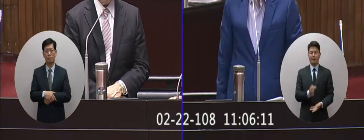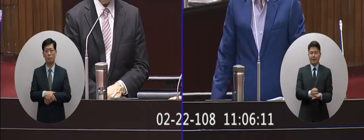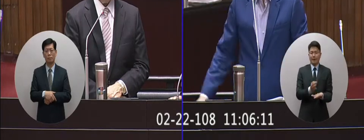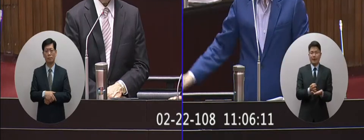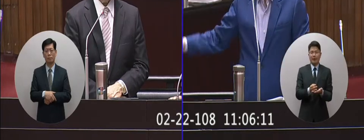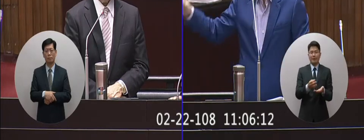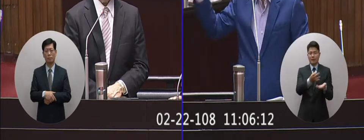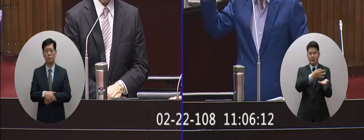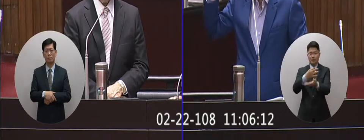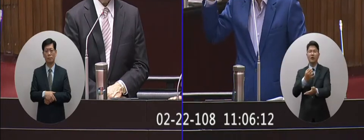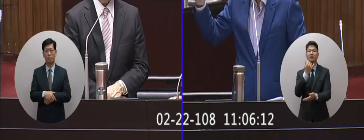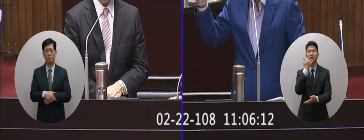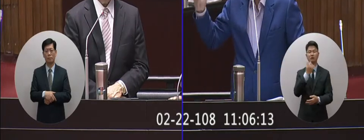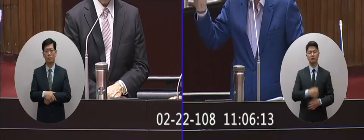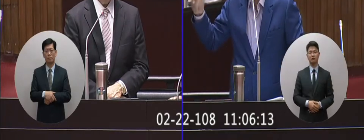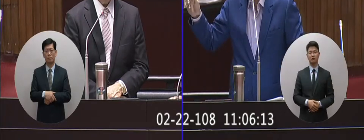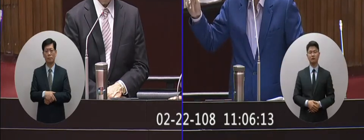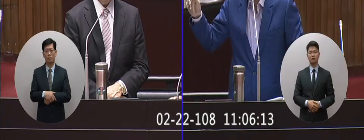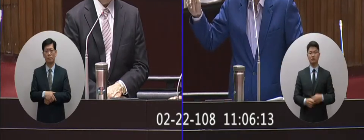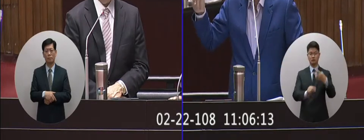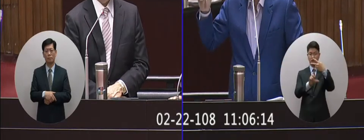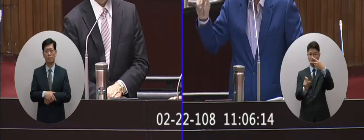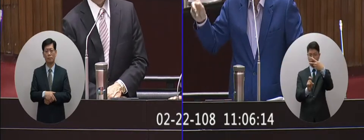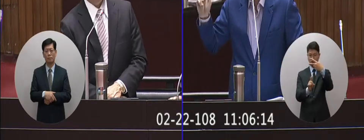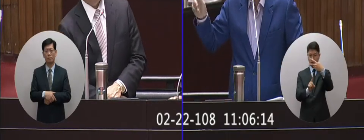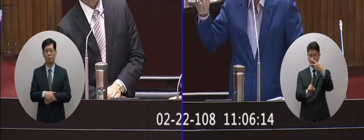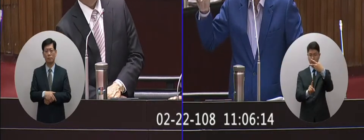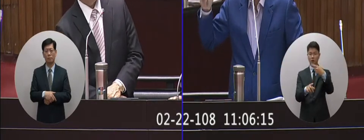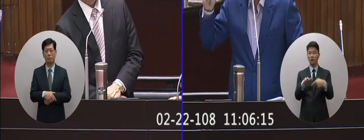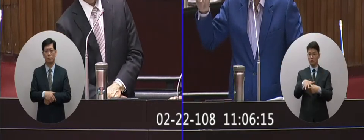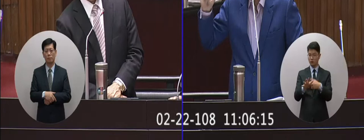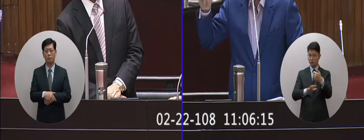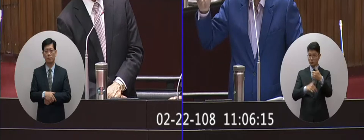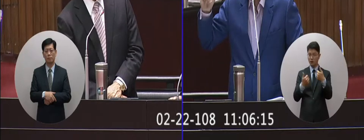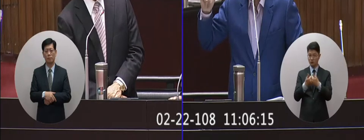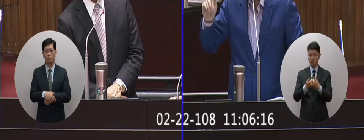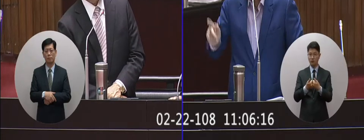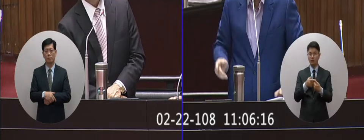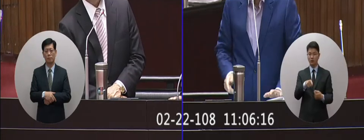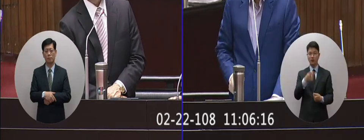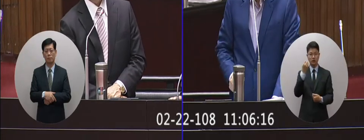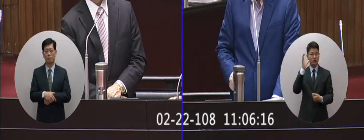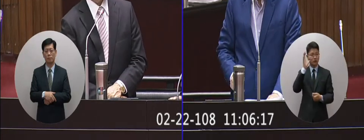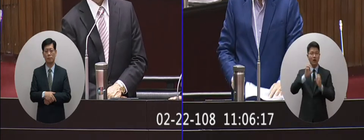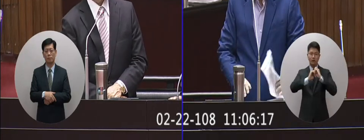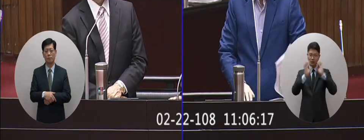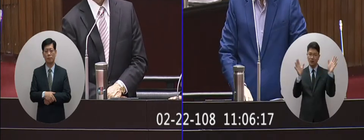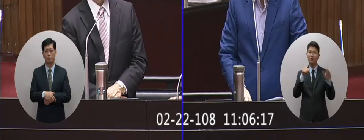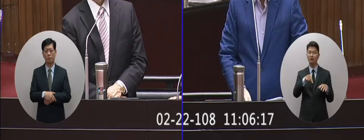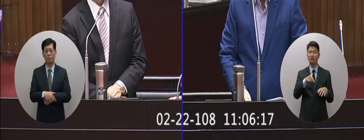家。这是2月11号农委会自己的新闻。